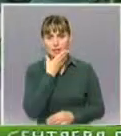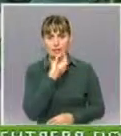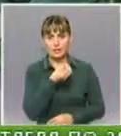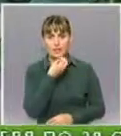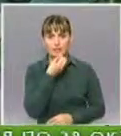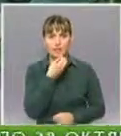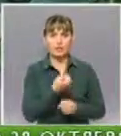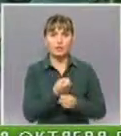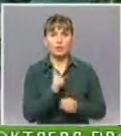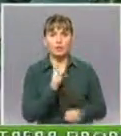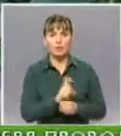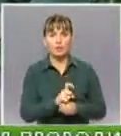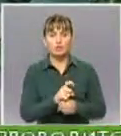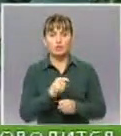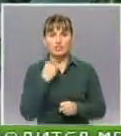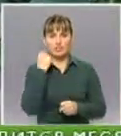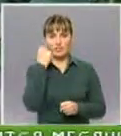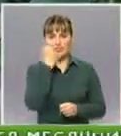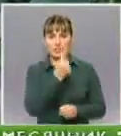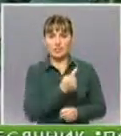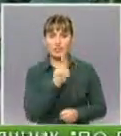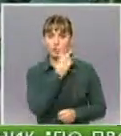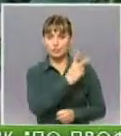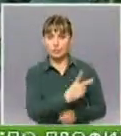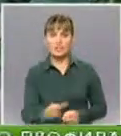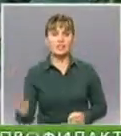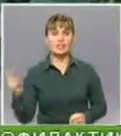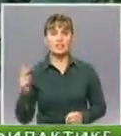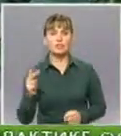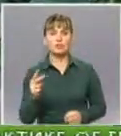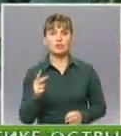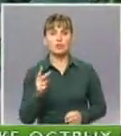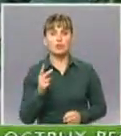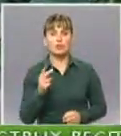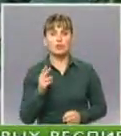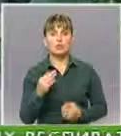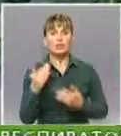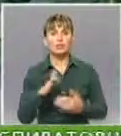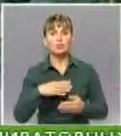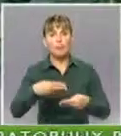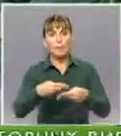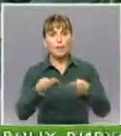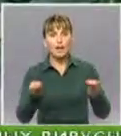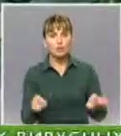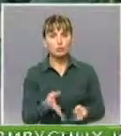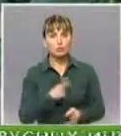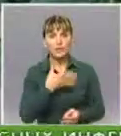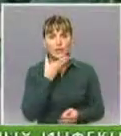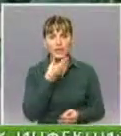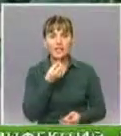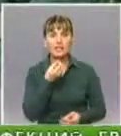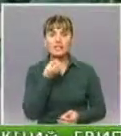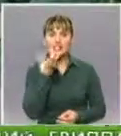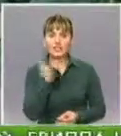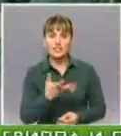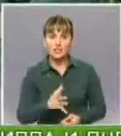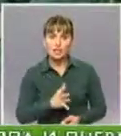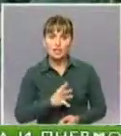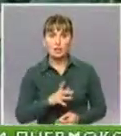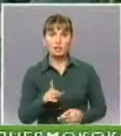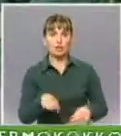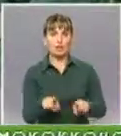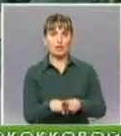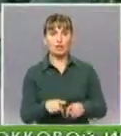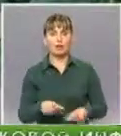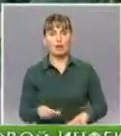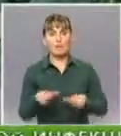трепетно относятся к внешнему созерцанию. И вот для них важно, чтобы посуда была красивая, чтобы там были цветы, чтобы подавали именно таким